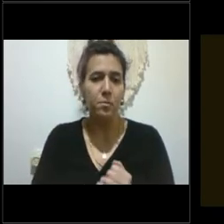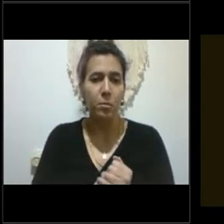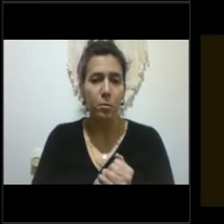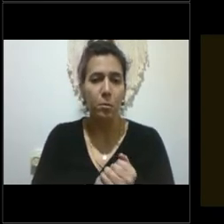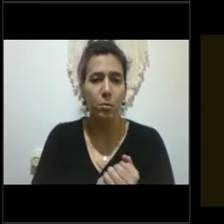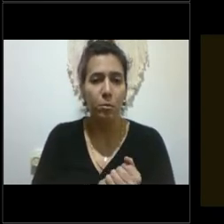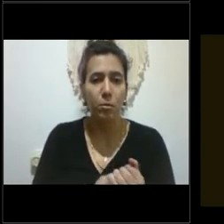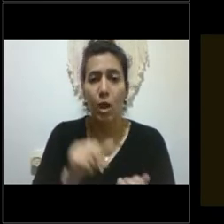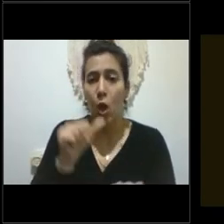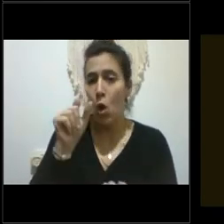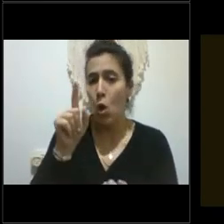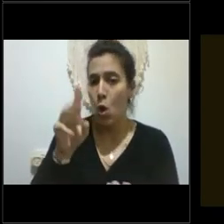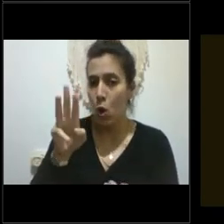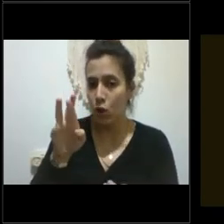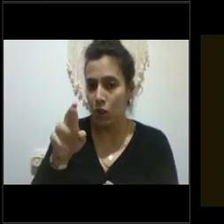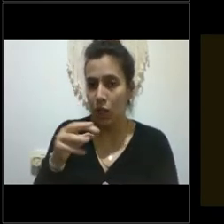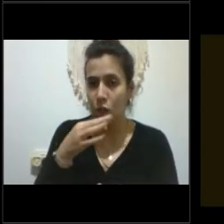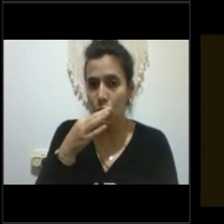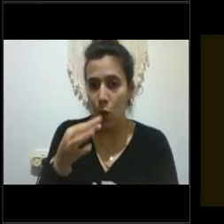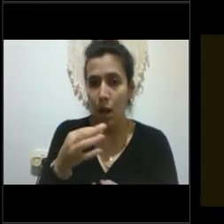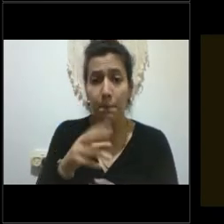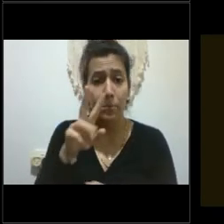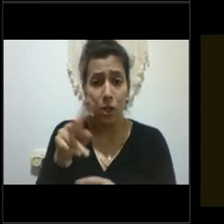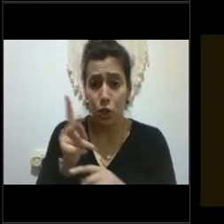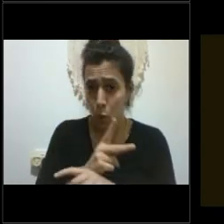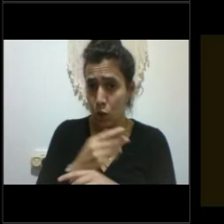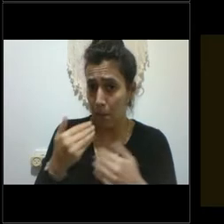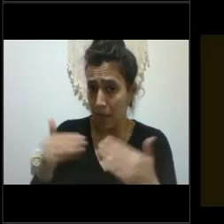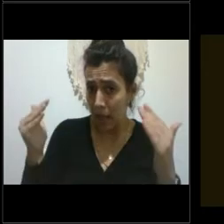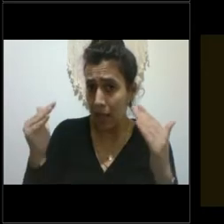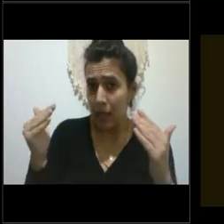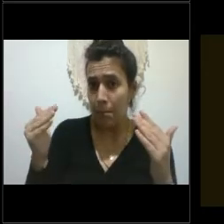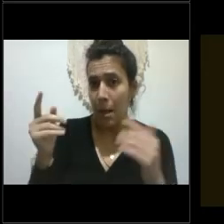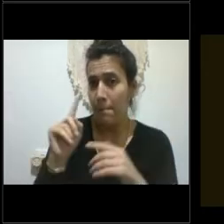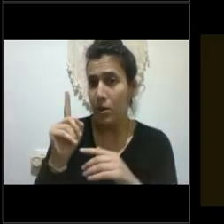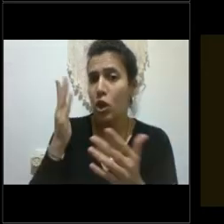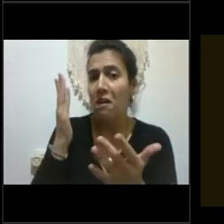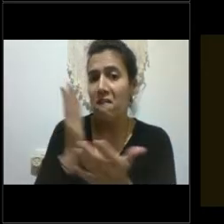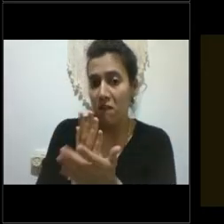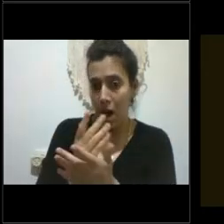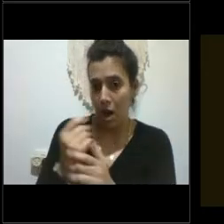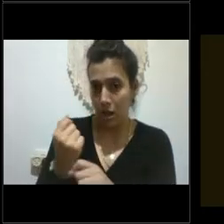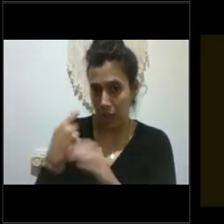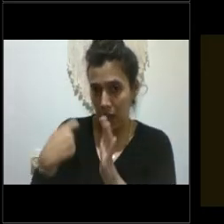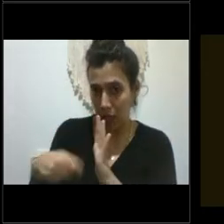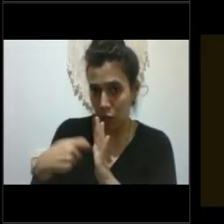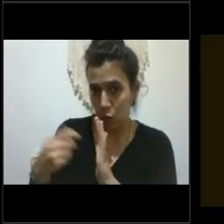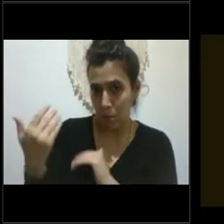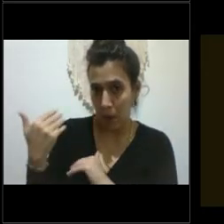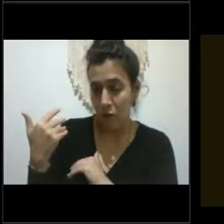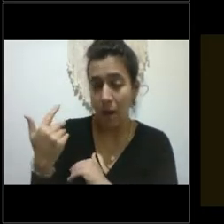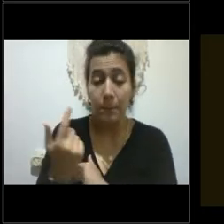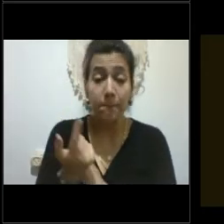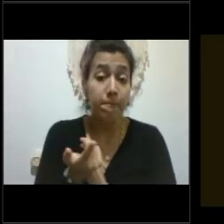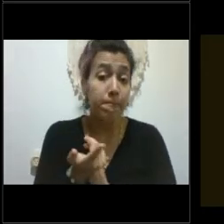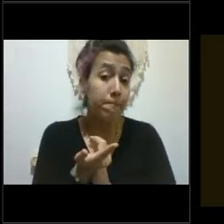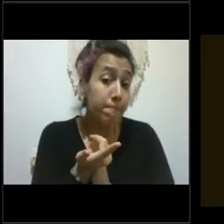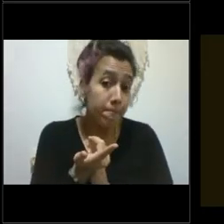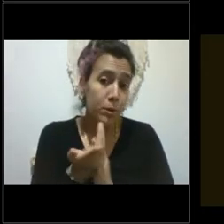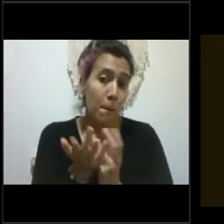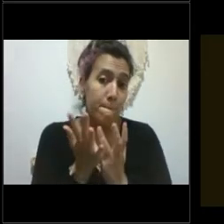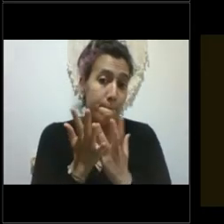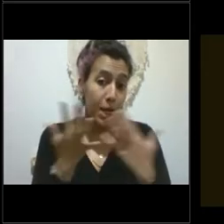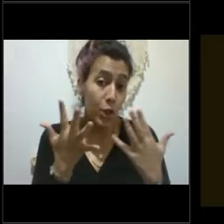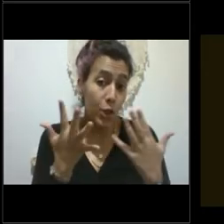אושר שאל, יש קורס שמתקדם יותר לאלה שכבר עשו רכישות בעבר? בגדול,